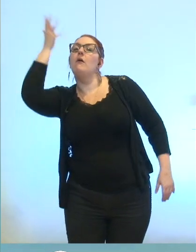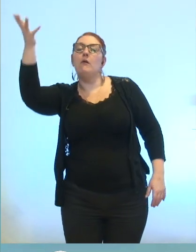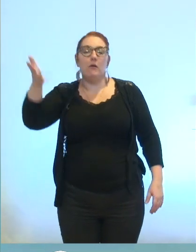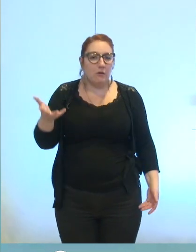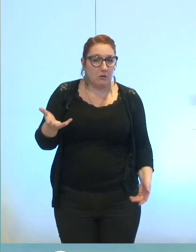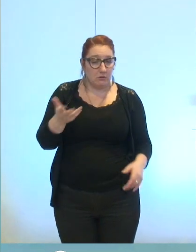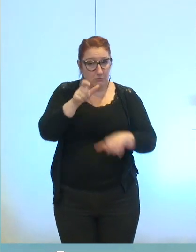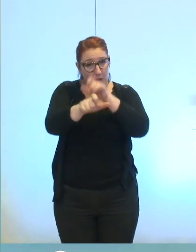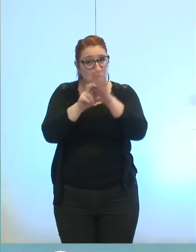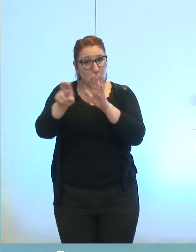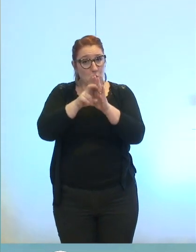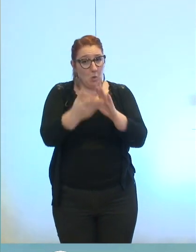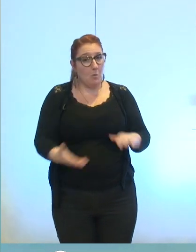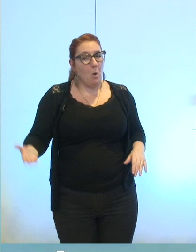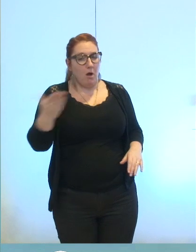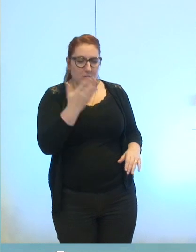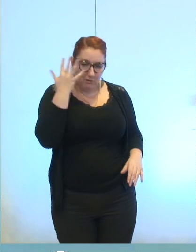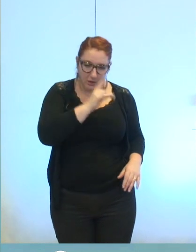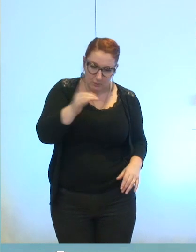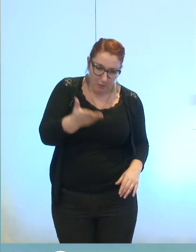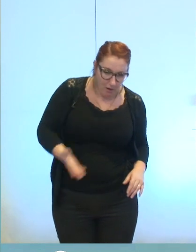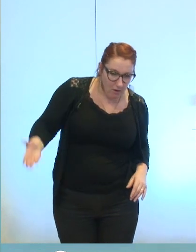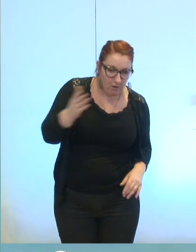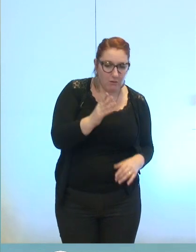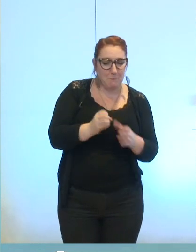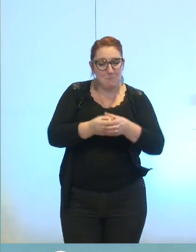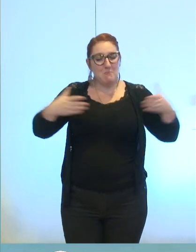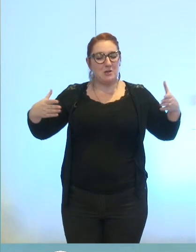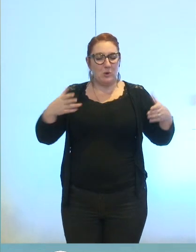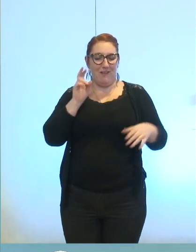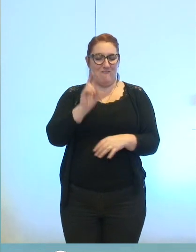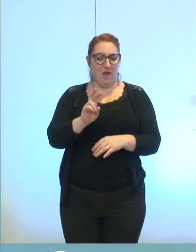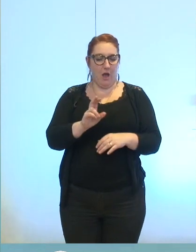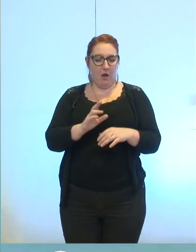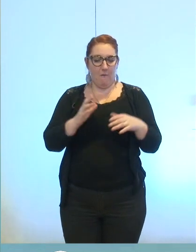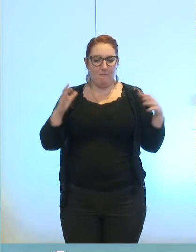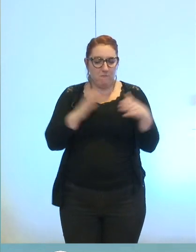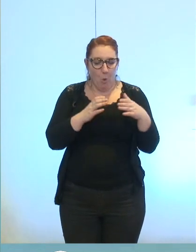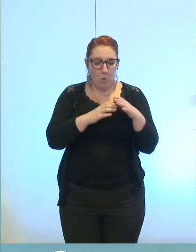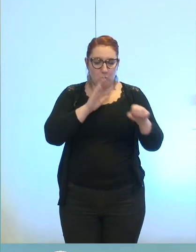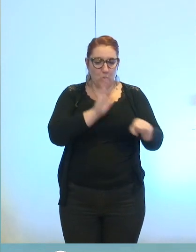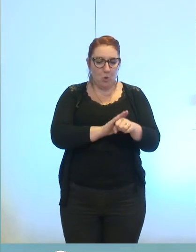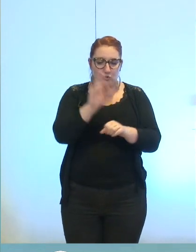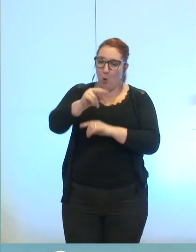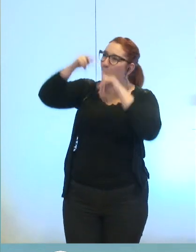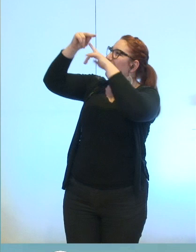Grenoblois se VO se voi rassurer les changements de regard de la majorité vert Front de Gauche vont sauver